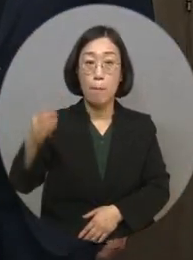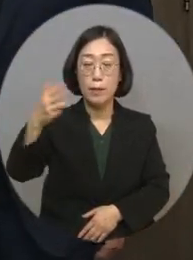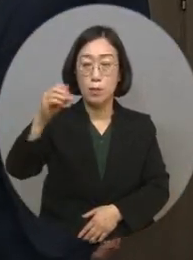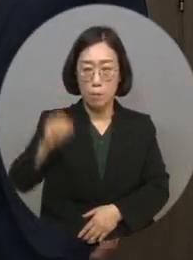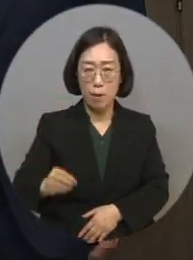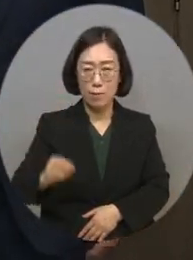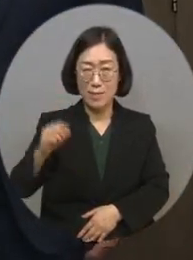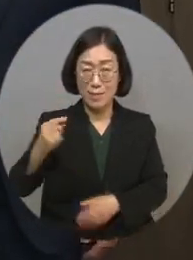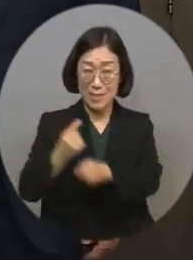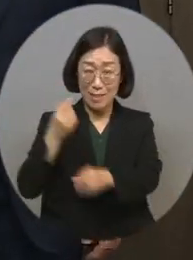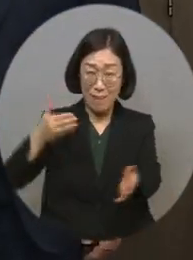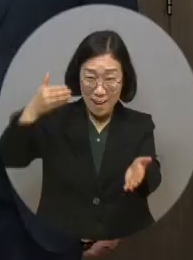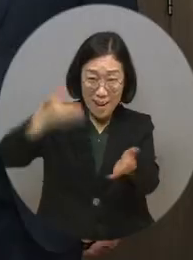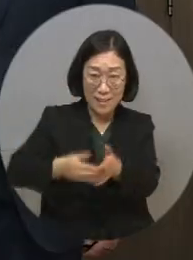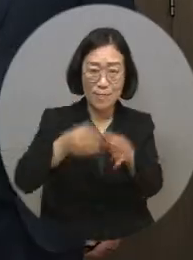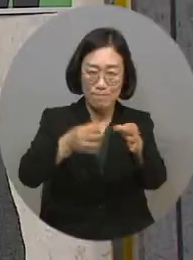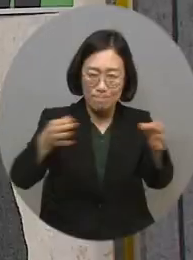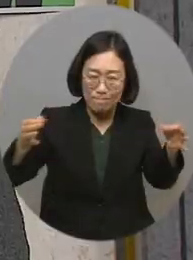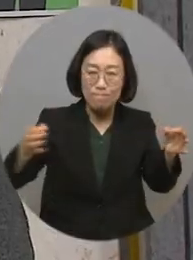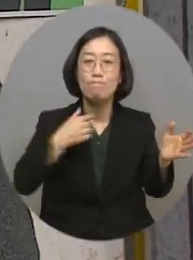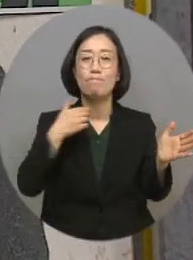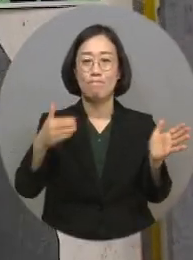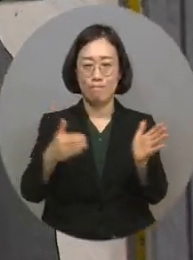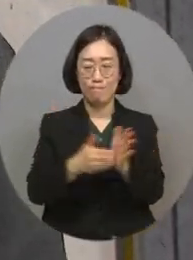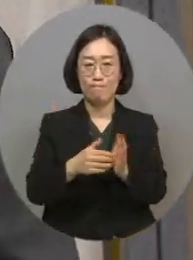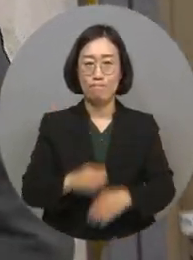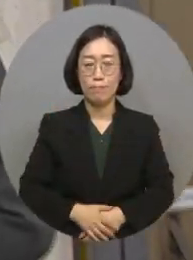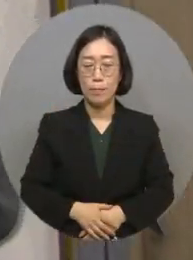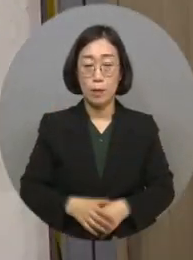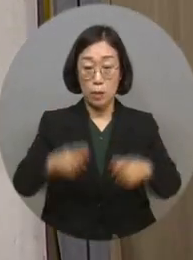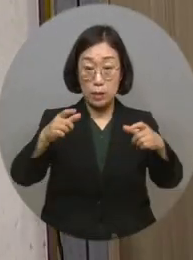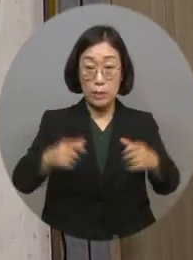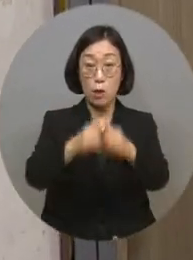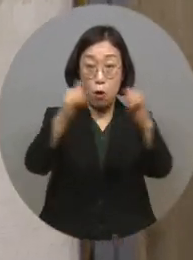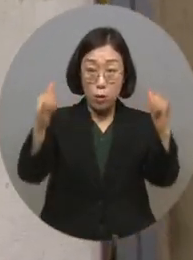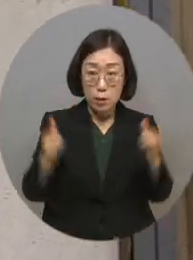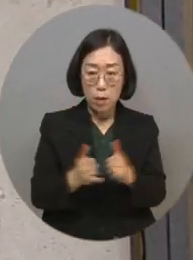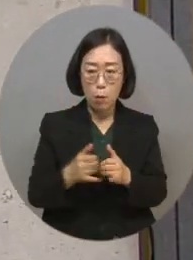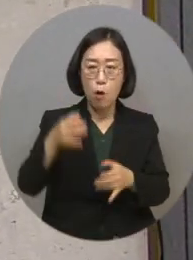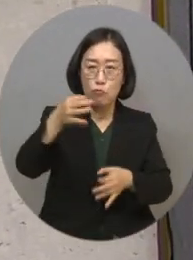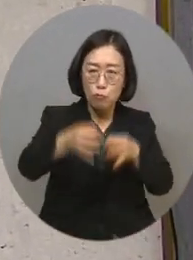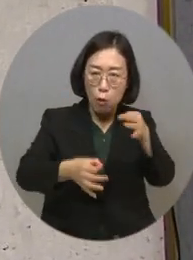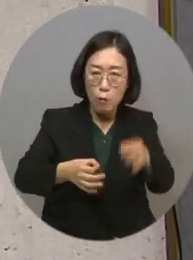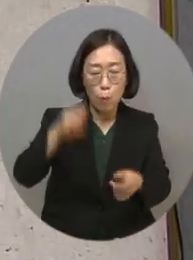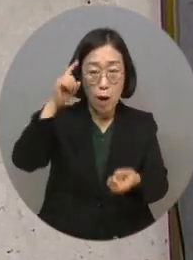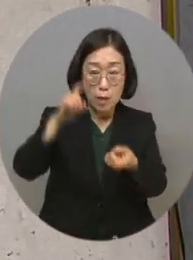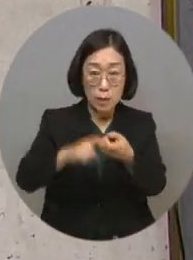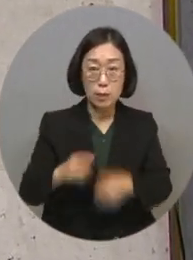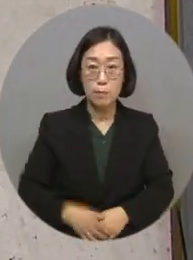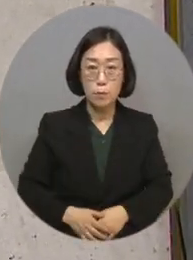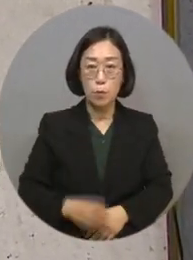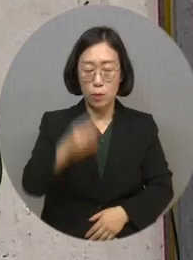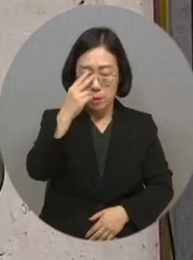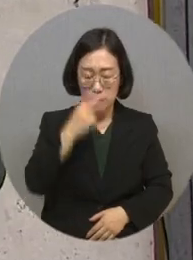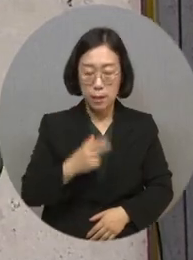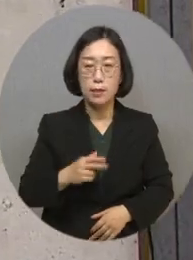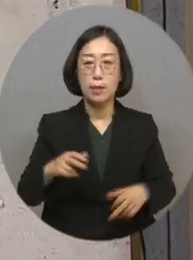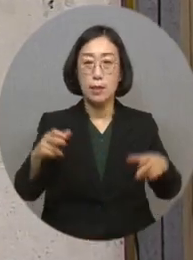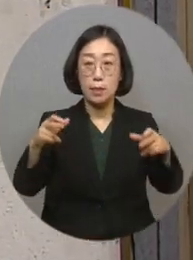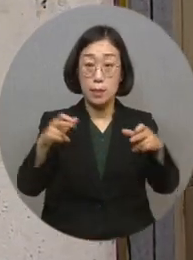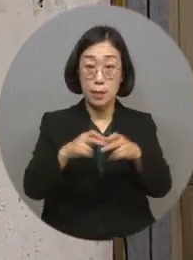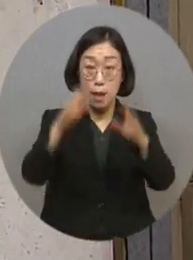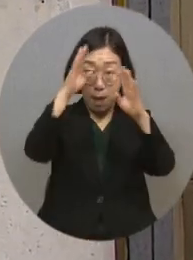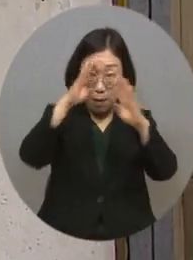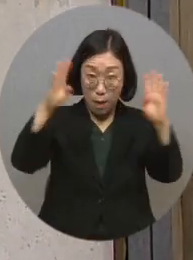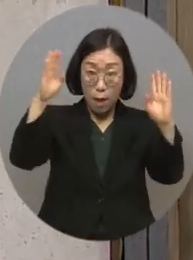장학금을 수여했습니다 아울러 지역 사회의 후원과 관심은 시각 장애인 대학생이 사회 구성원으로서